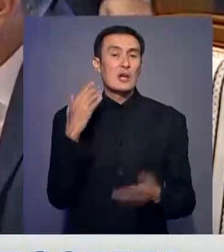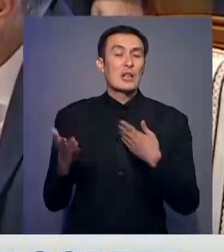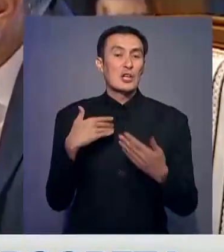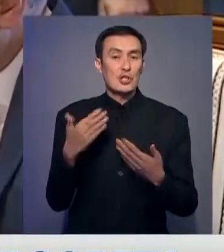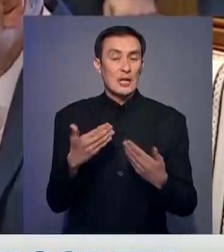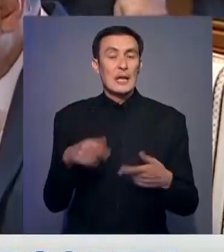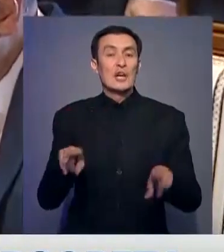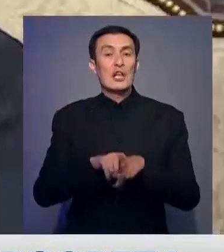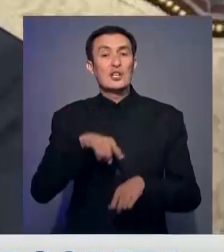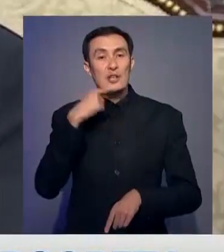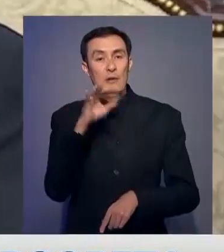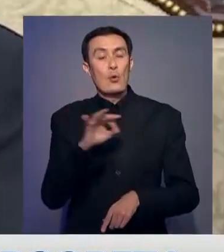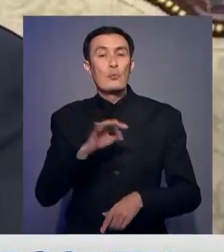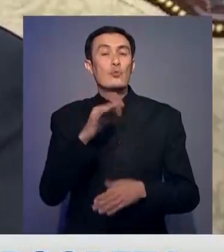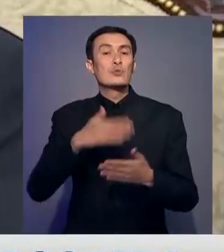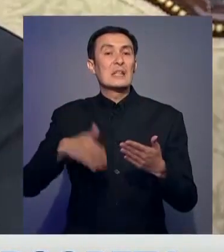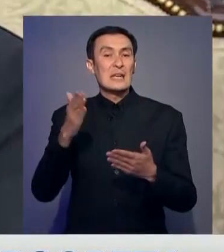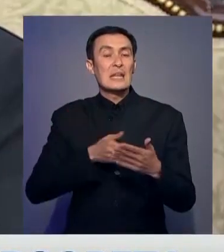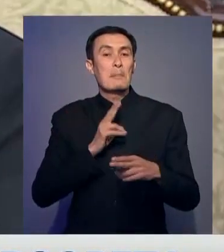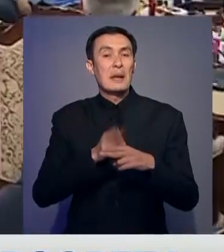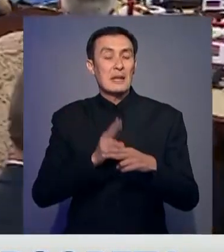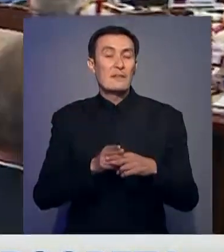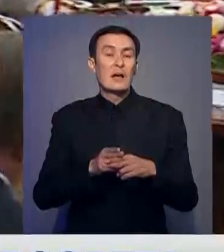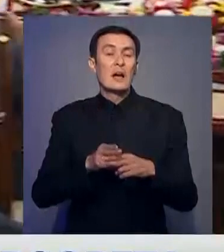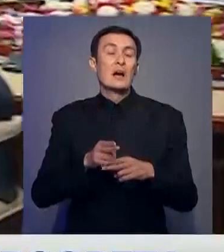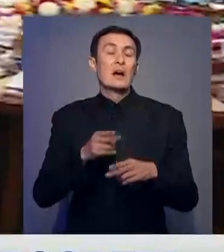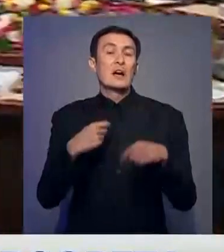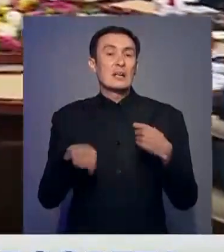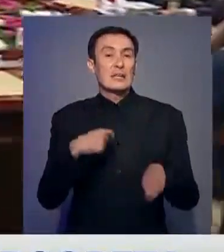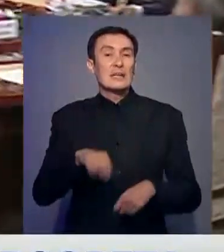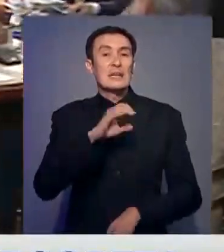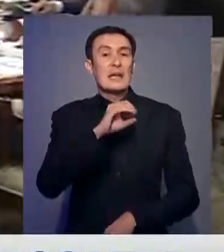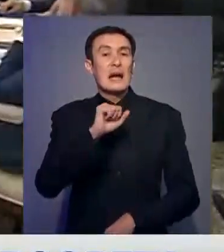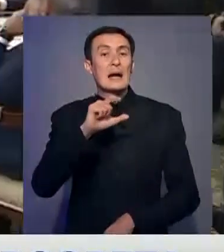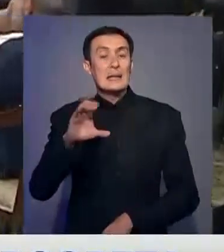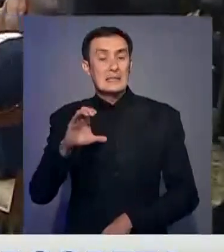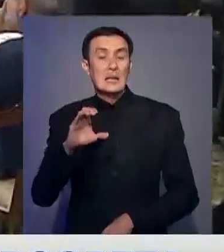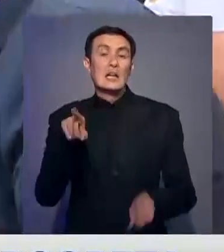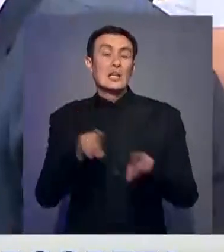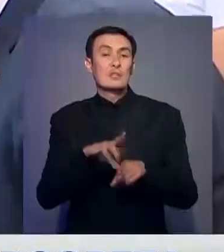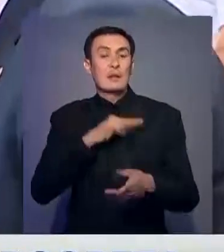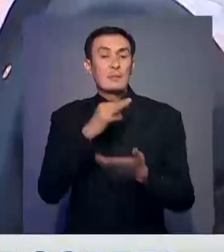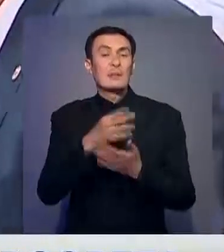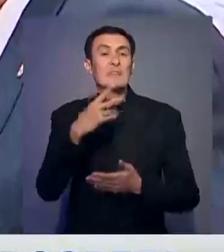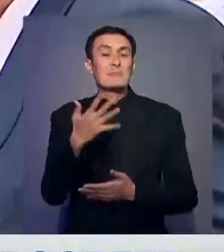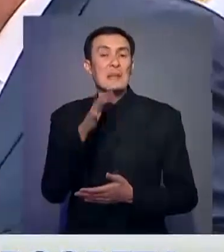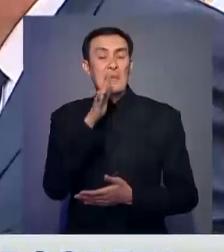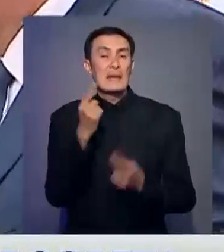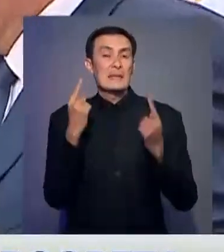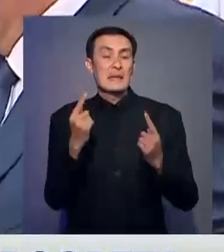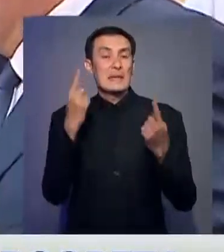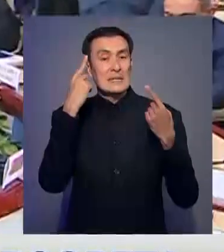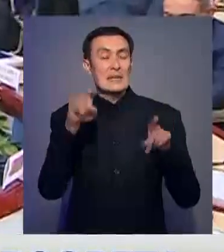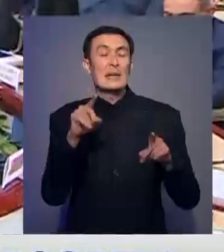отношений. Говорили и об устранении барьеров на внутреннем рынке ЕАЭС. Стороны отметили 25-летие